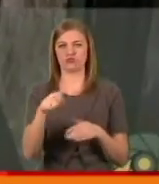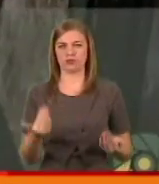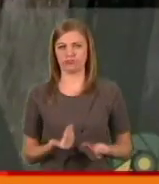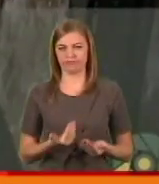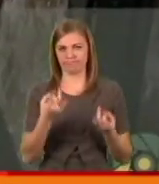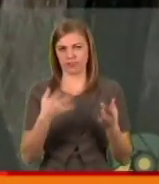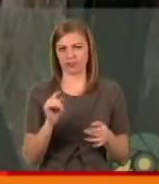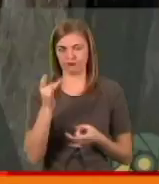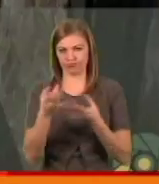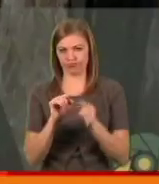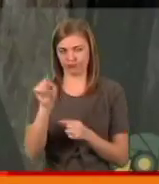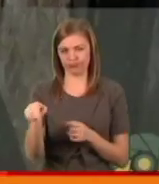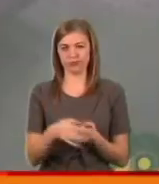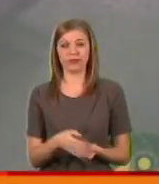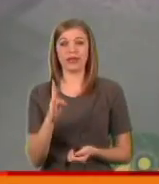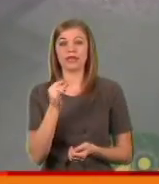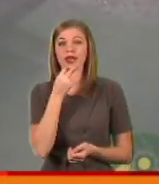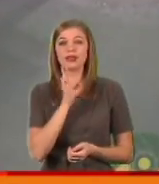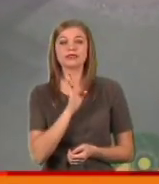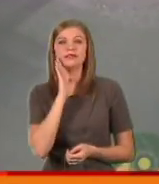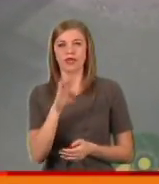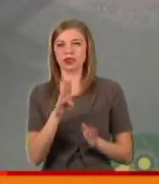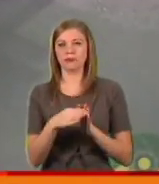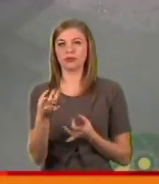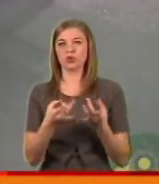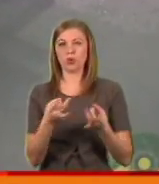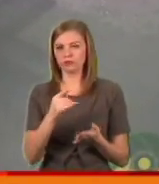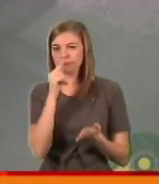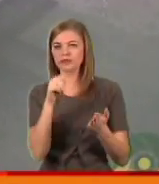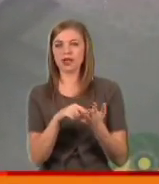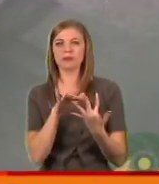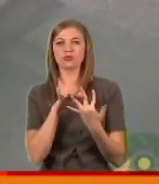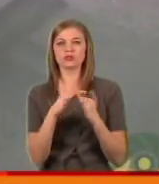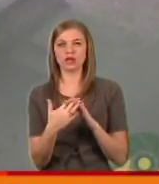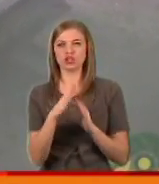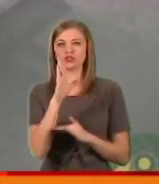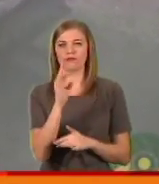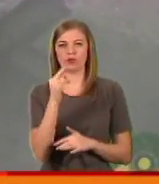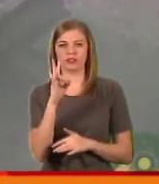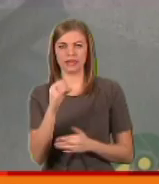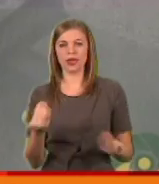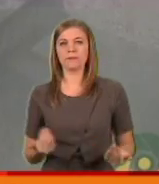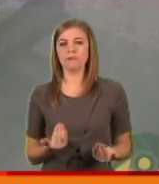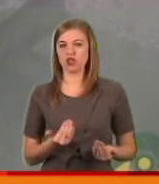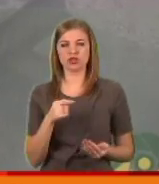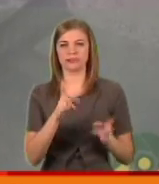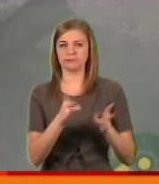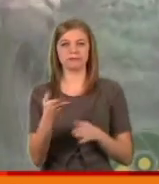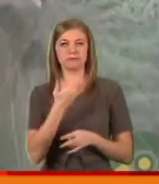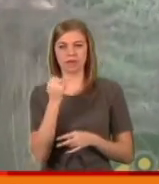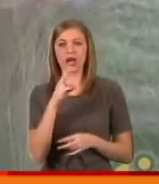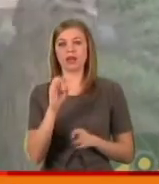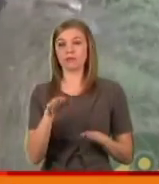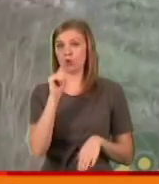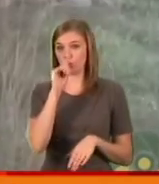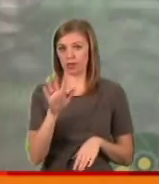перебувають мирні жителі. На світанку під мінометний обстріл втрапило селище Водяне. Мешканці не постраждали. Тим часом